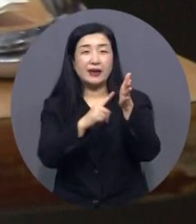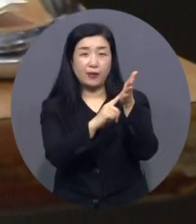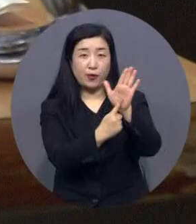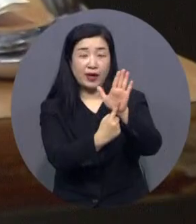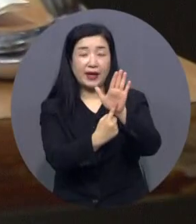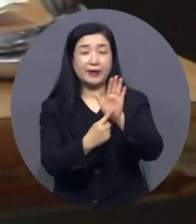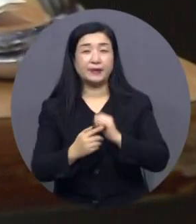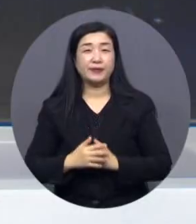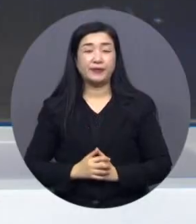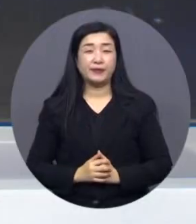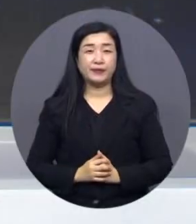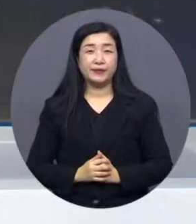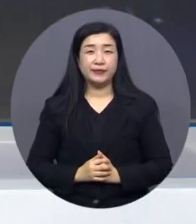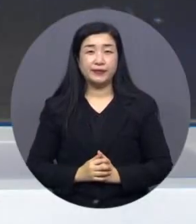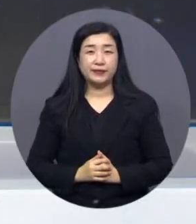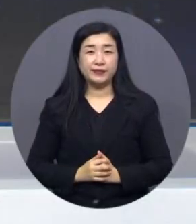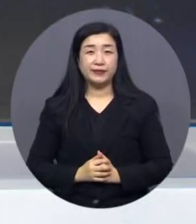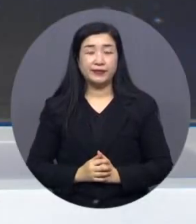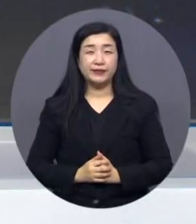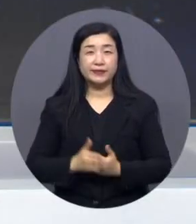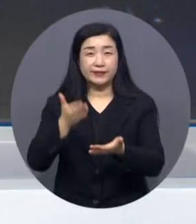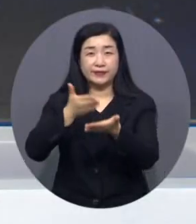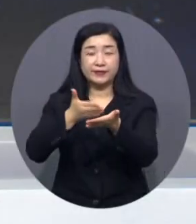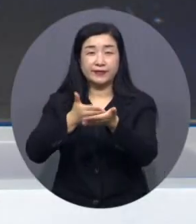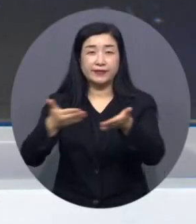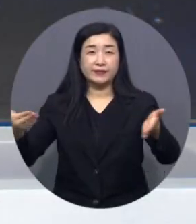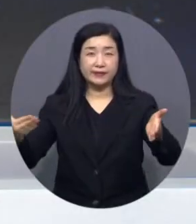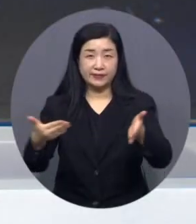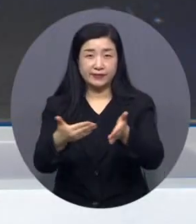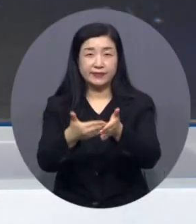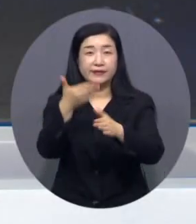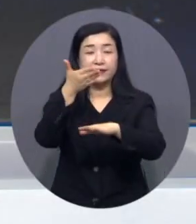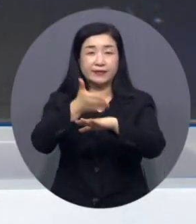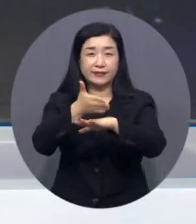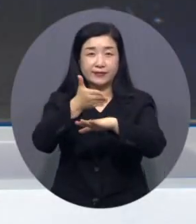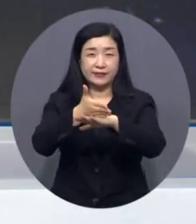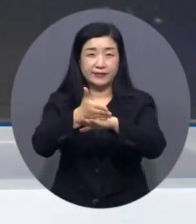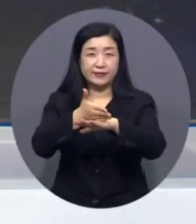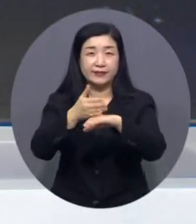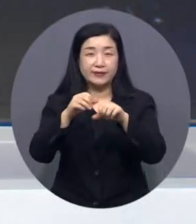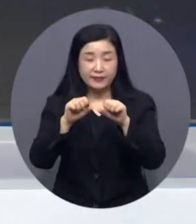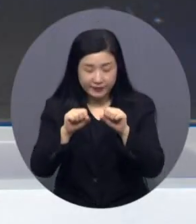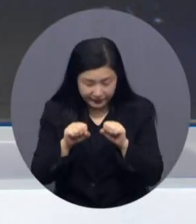제공됩니다. 뉴스데스크 제주 마칩니다. 고맙습니다.